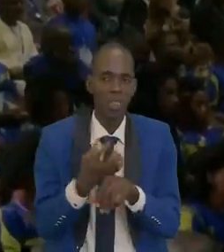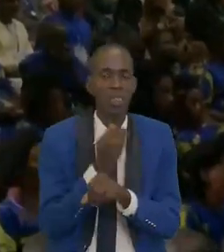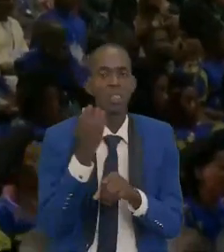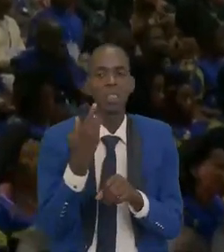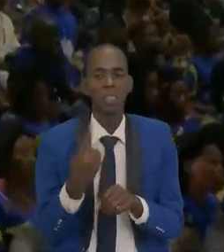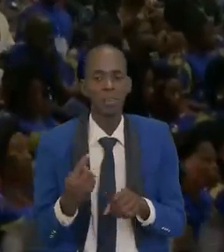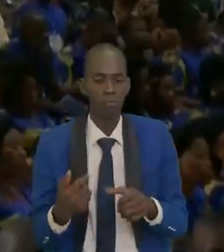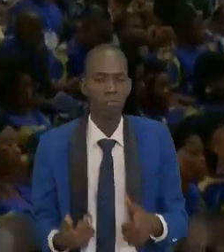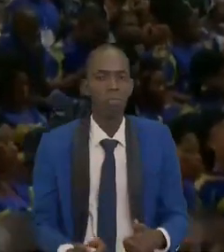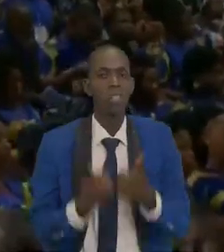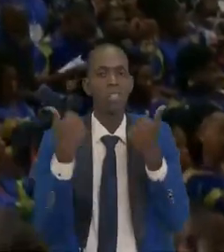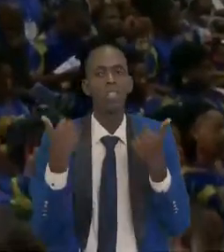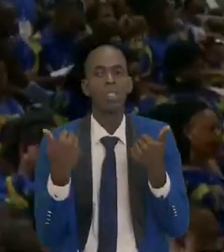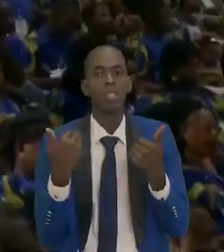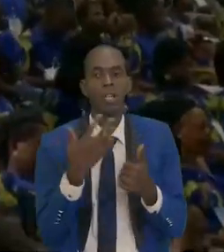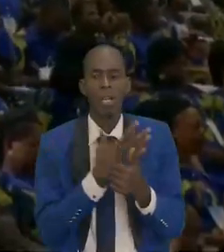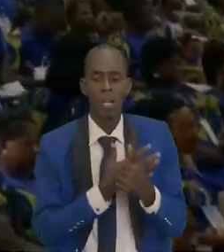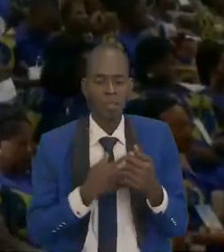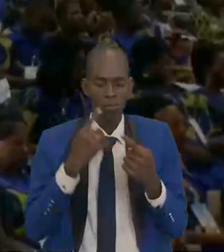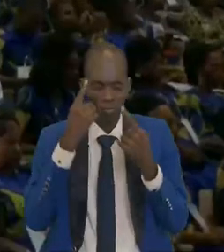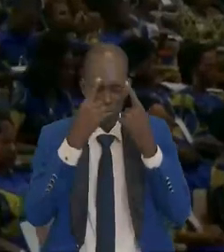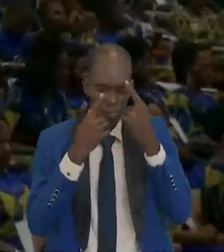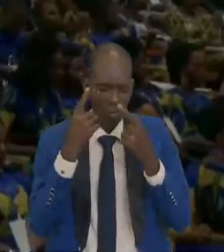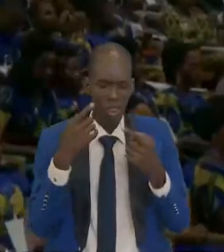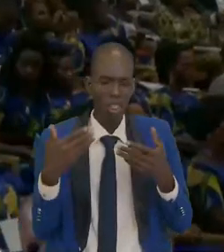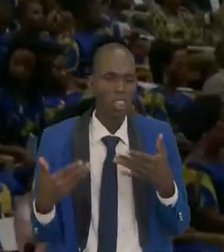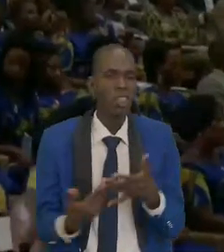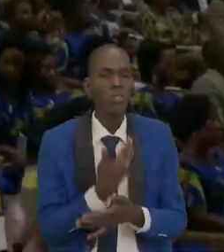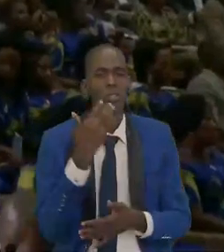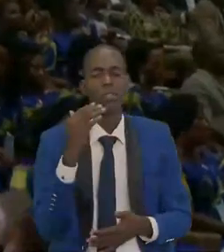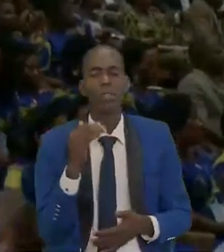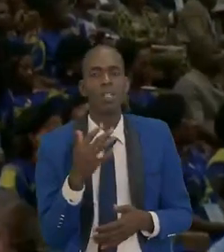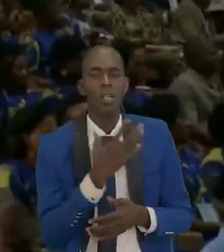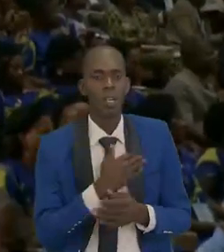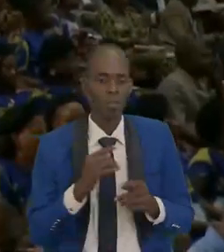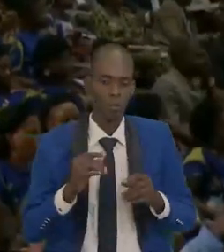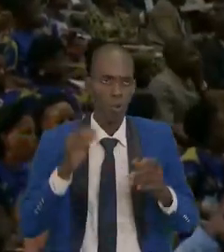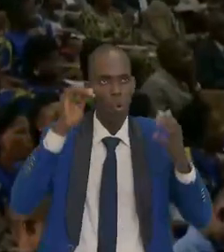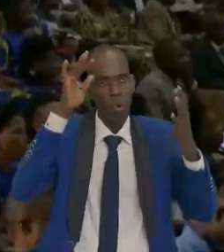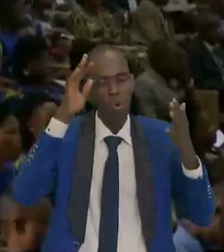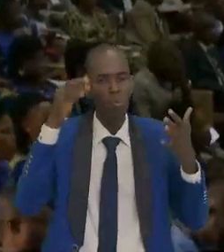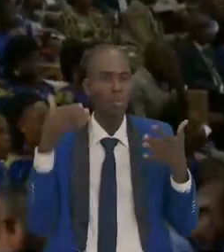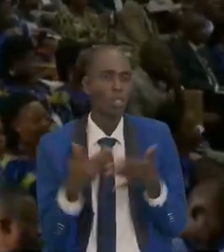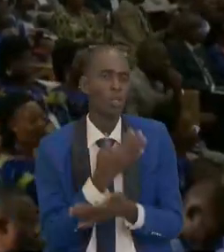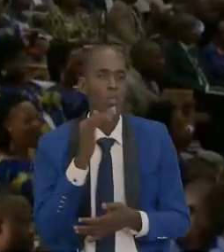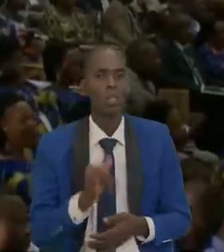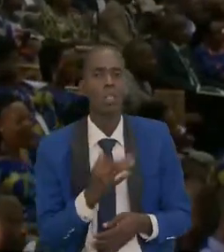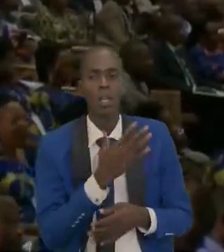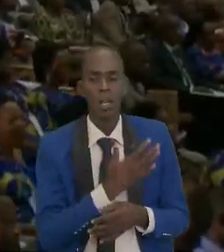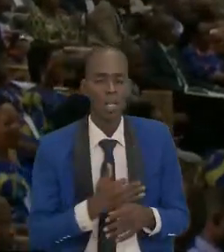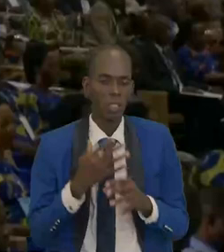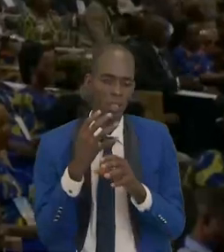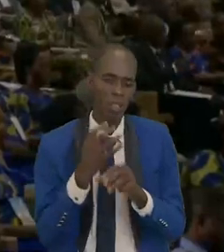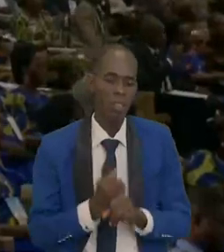relève le défi et pense à nouveau et espère à nouveau. Et reçoive